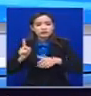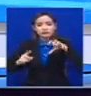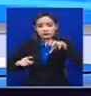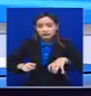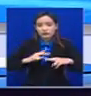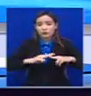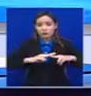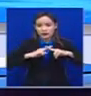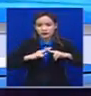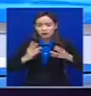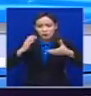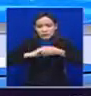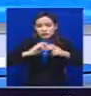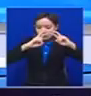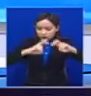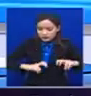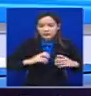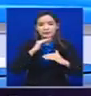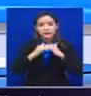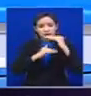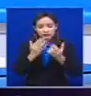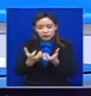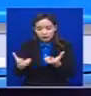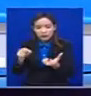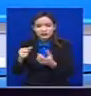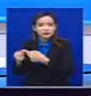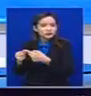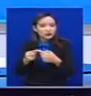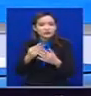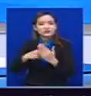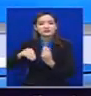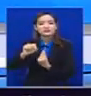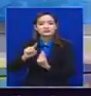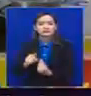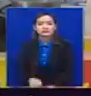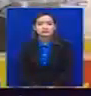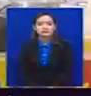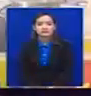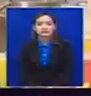จัยแล้วก็พัฒนานวัตกรรมเพื่อต่อยอดเศรษฐกิจติดตามทั้งหมดจากรายงานครับ